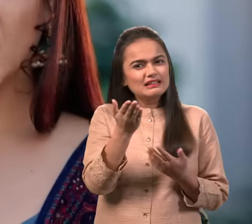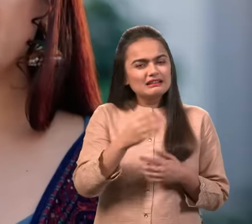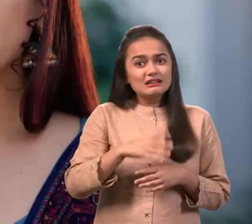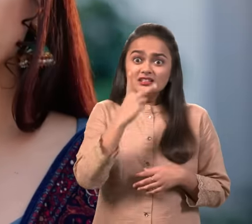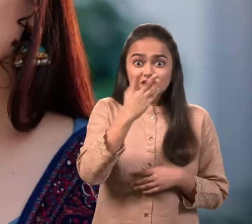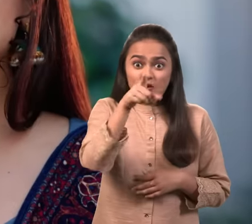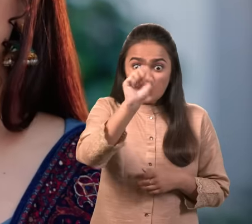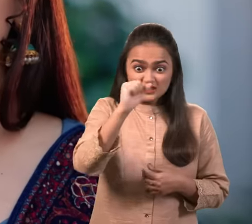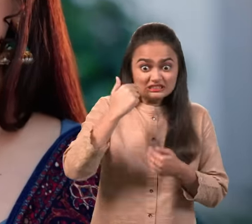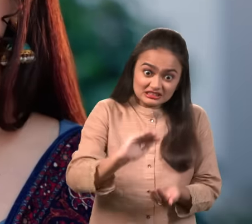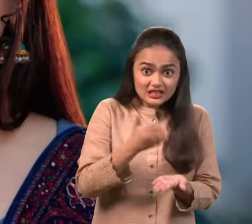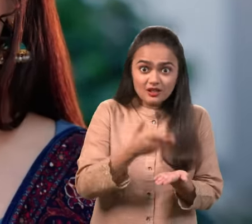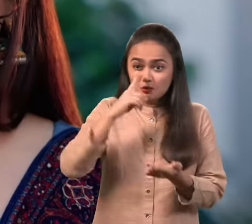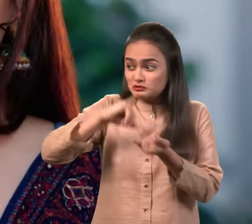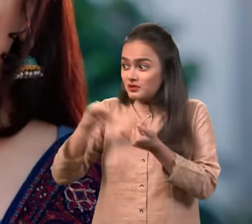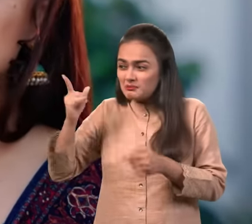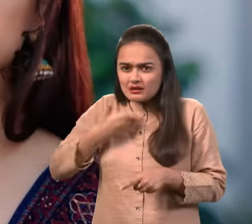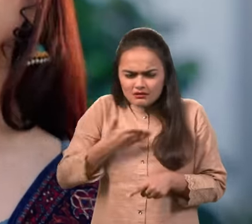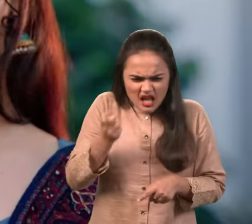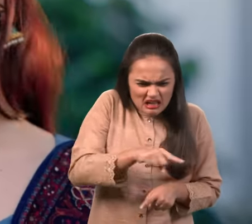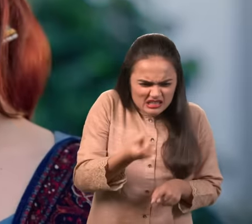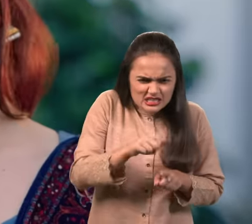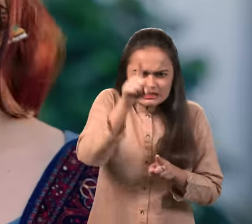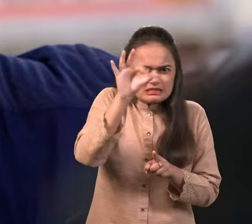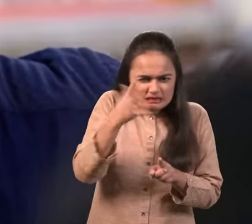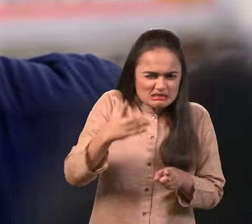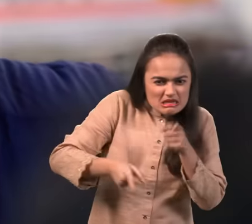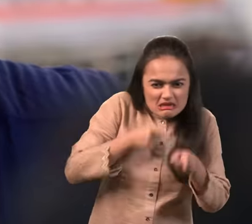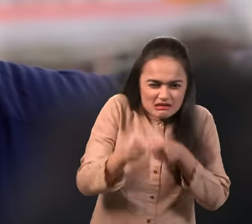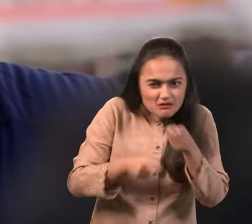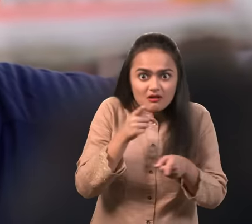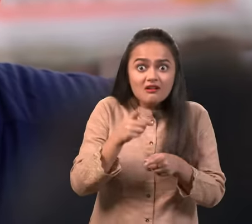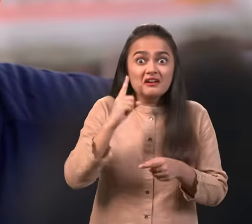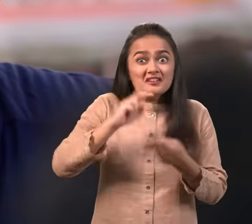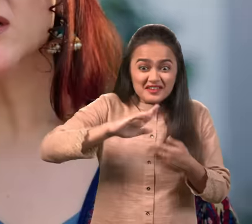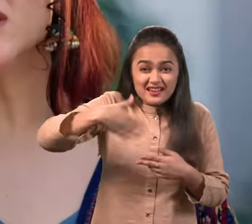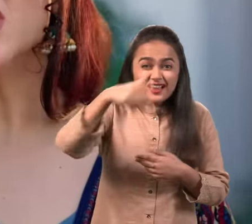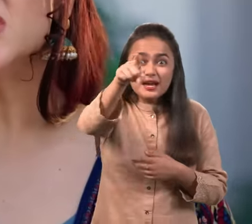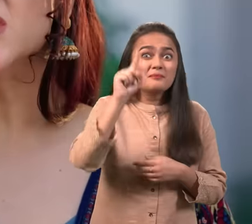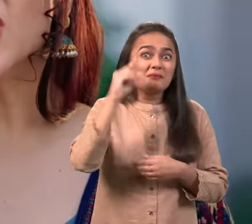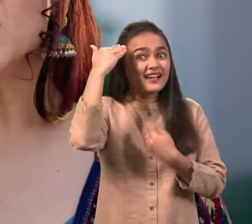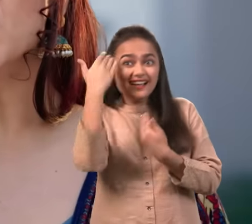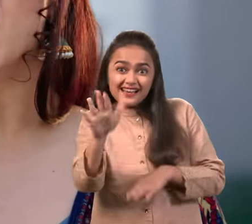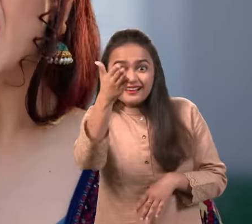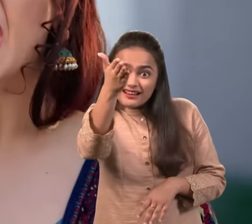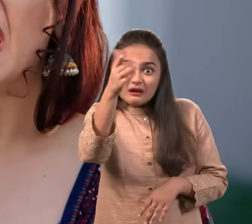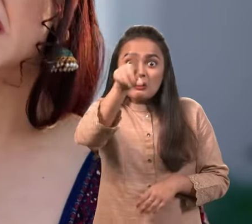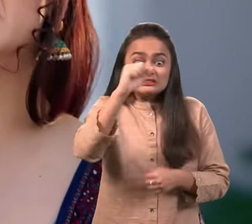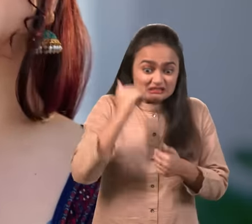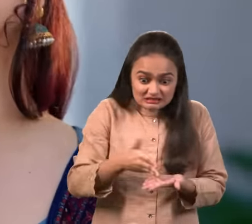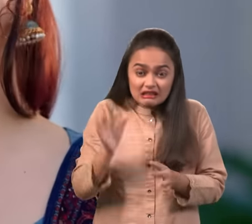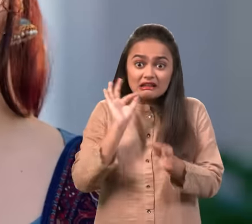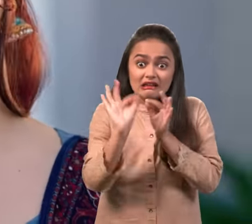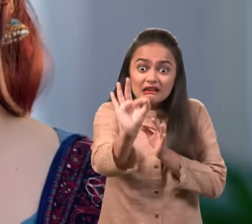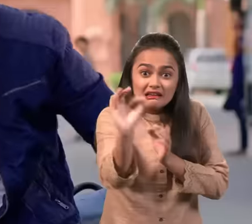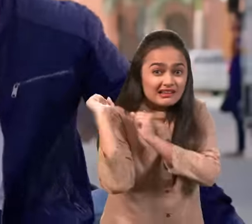देखना तेरे बेटे को सौम्या ने तेरे खिलाफ ऐसे तैयार किया है कि तेरे मरने के बाद तेरी चिता को आग